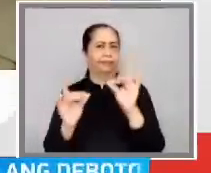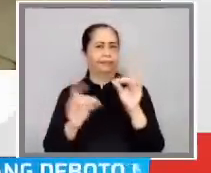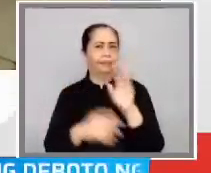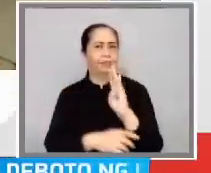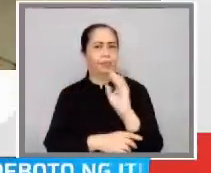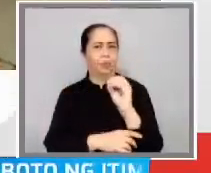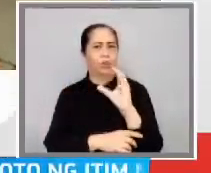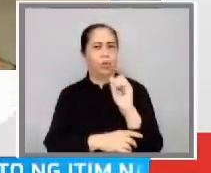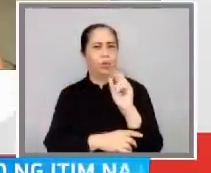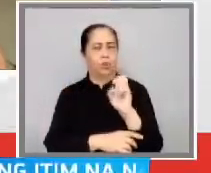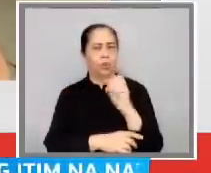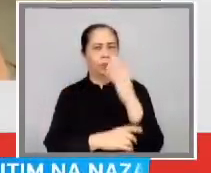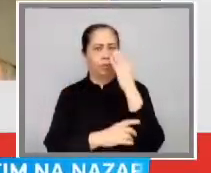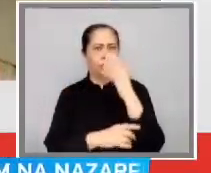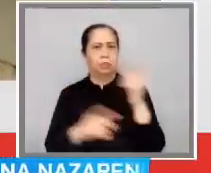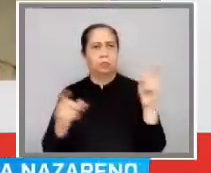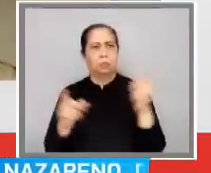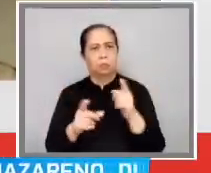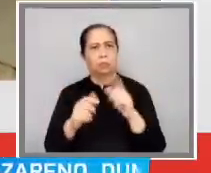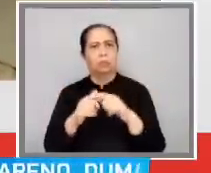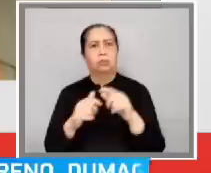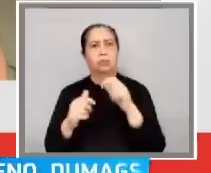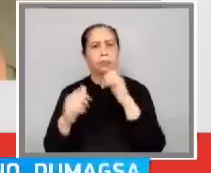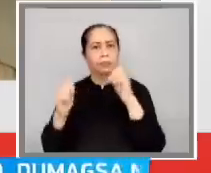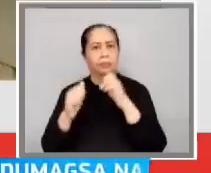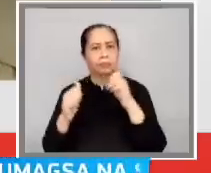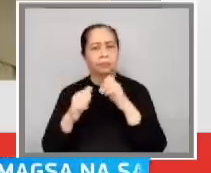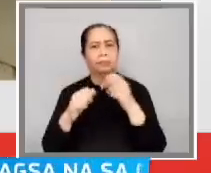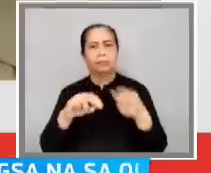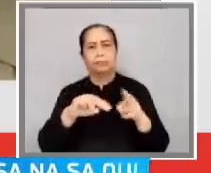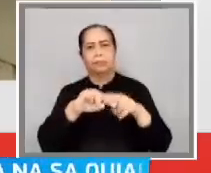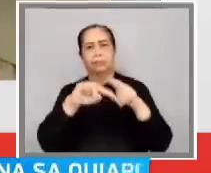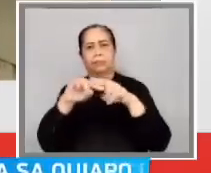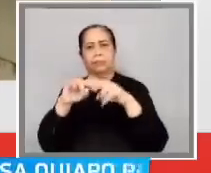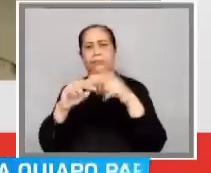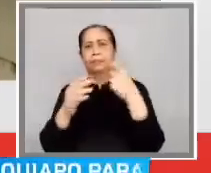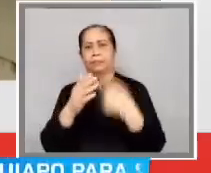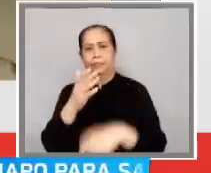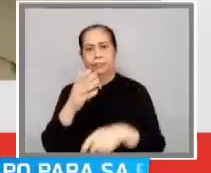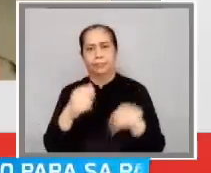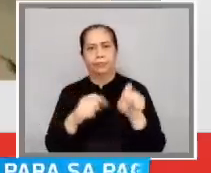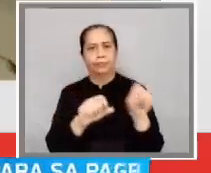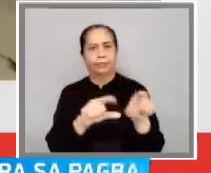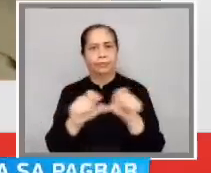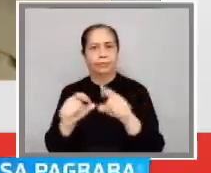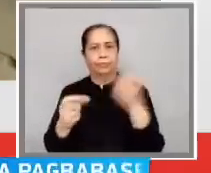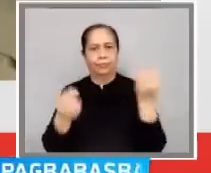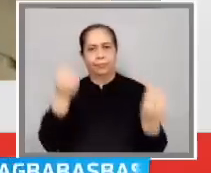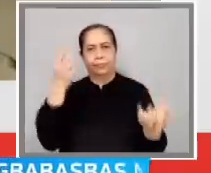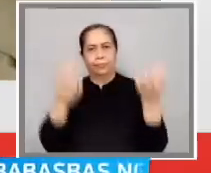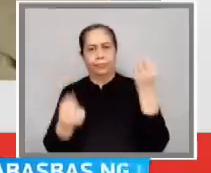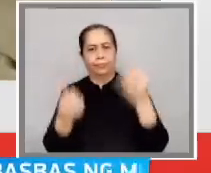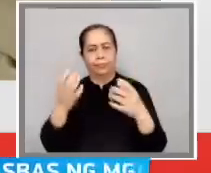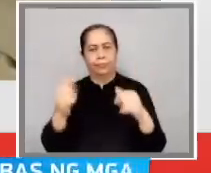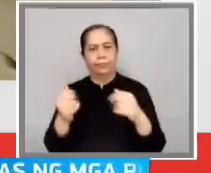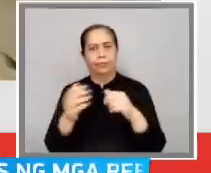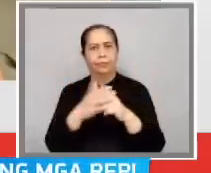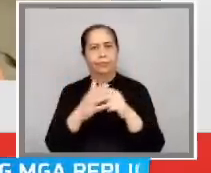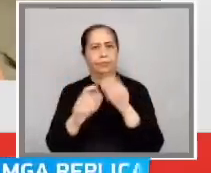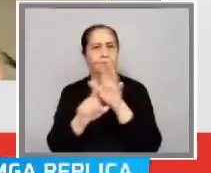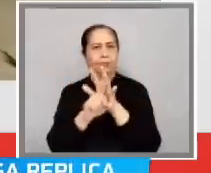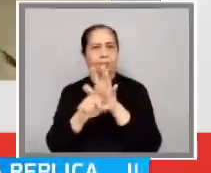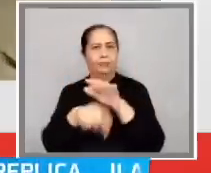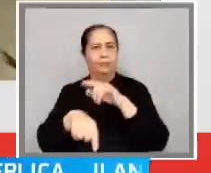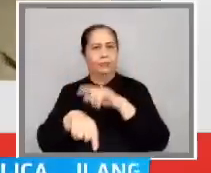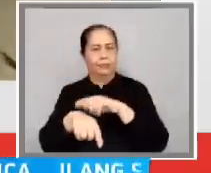doon sa mga bigla-bigla o yung inaasahan ng pagsipa ng presyo o ng benta ng mga putok, lalo na pag ganitong peak season ng